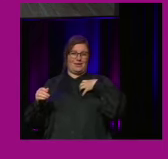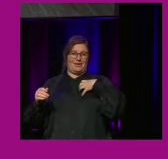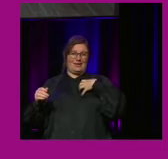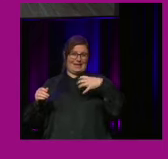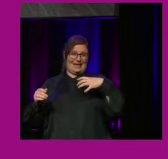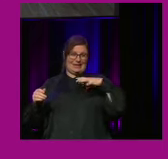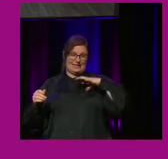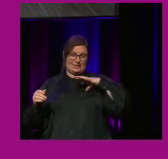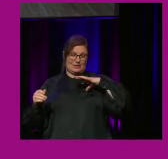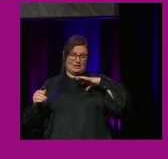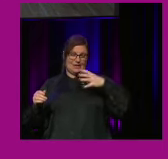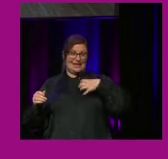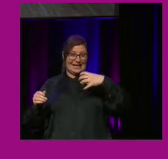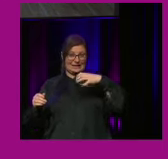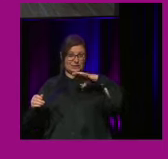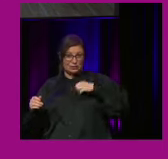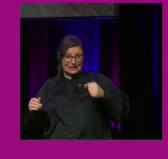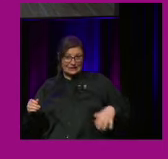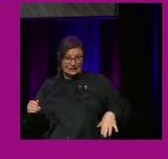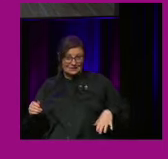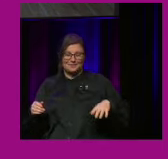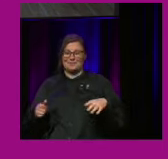Stockholm, riksåklagaren.